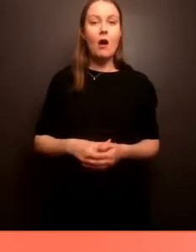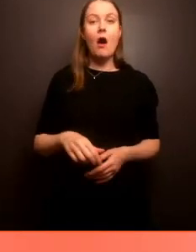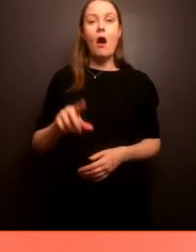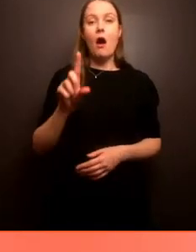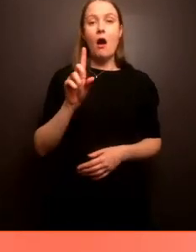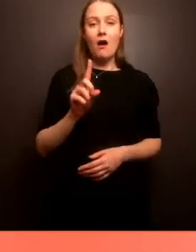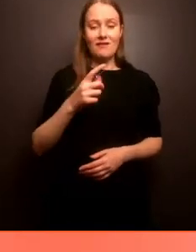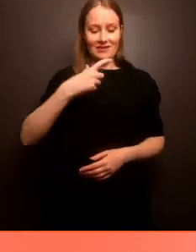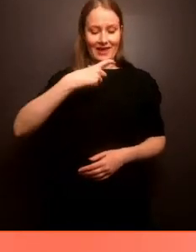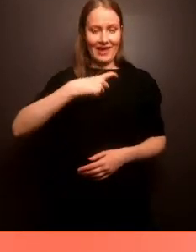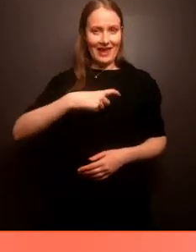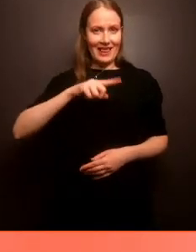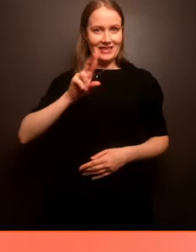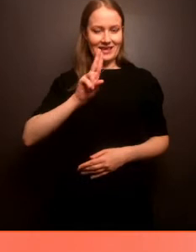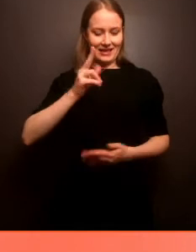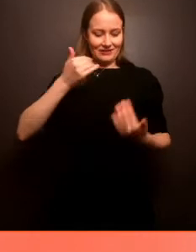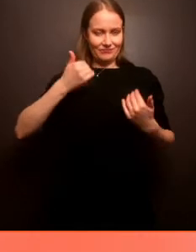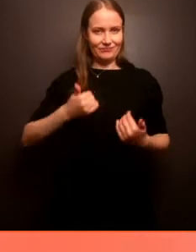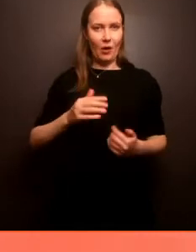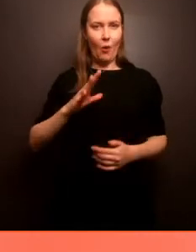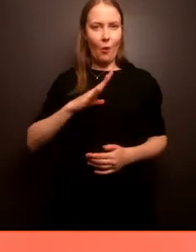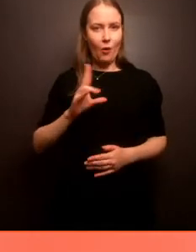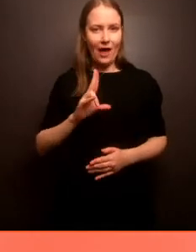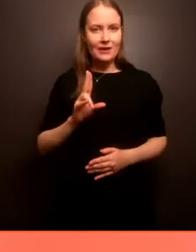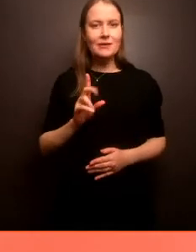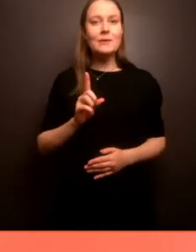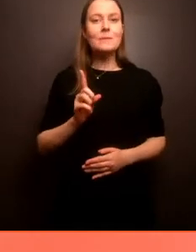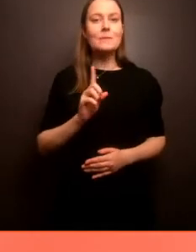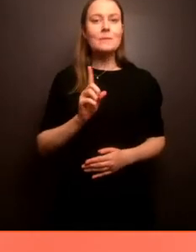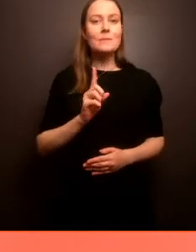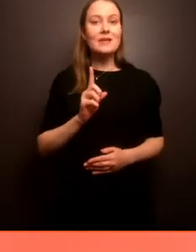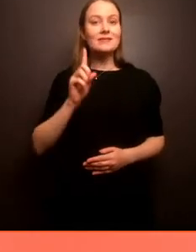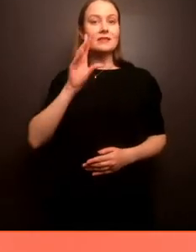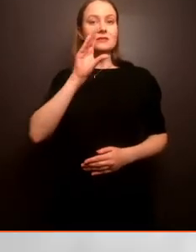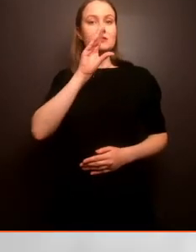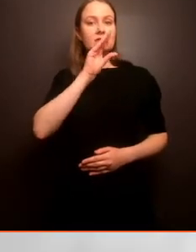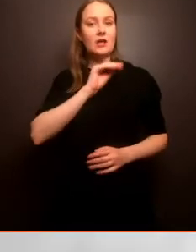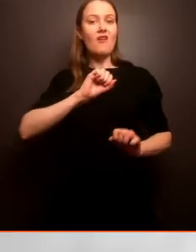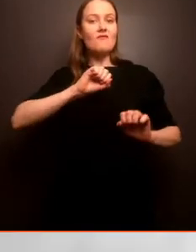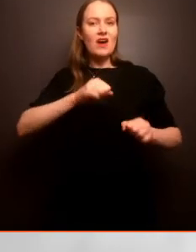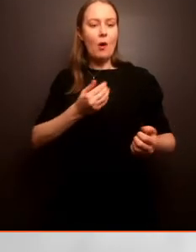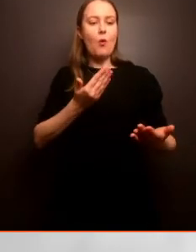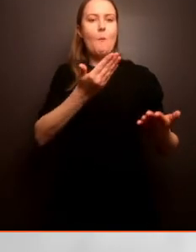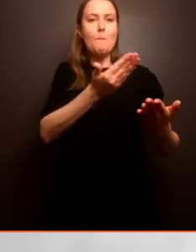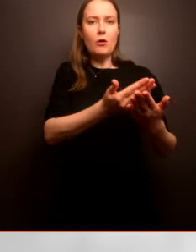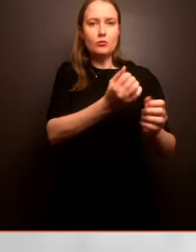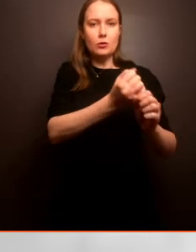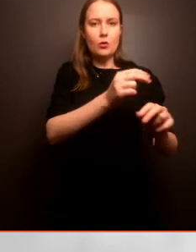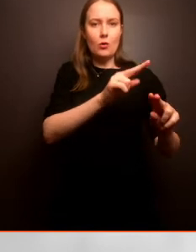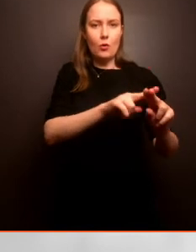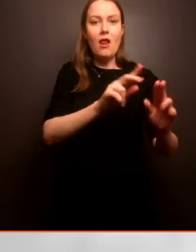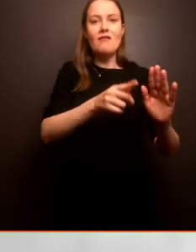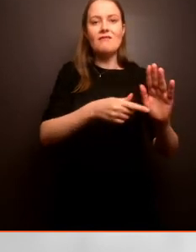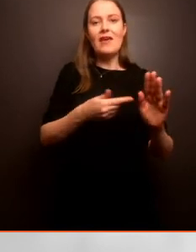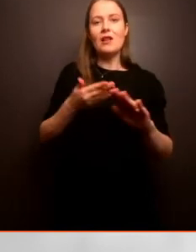selle eneseteadlikkuse juurde, kes ma olen, mida ma pakun, käib ka kindlasti see, mida ma ise vajan, mida ma